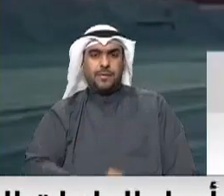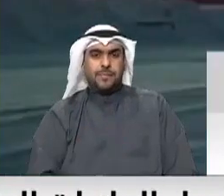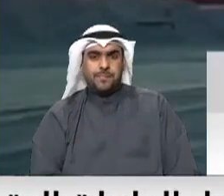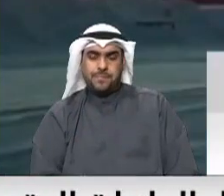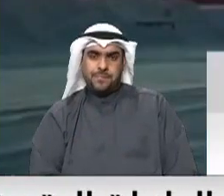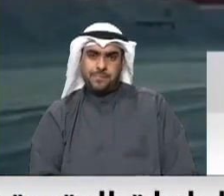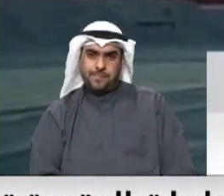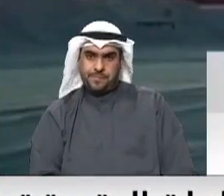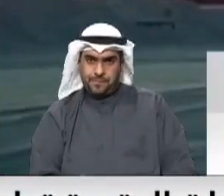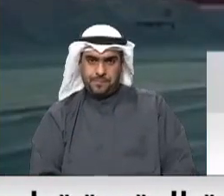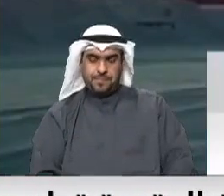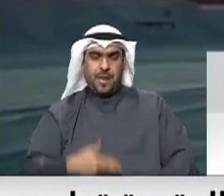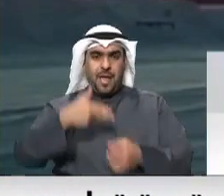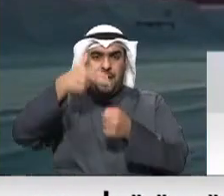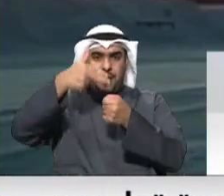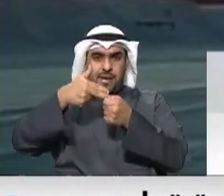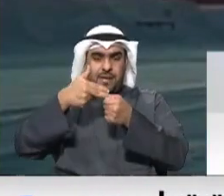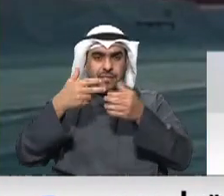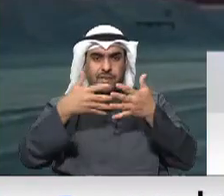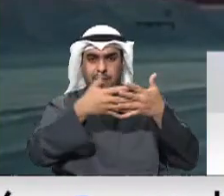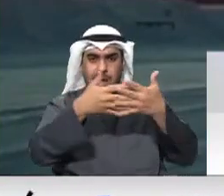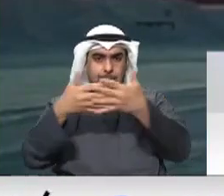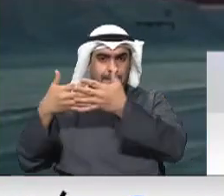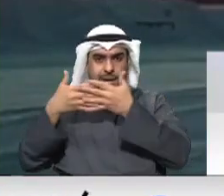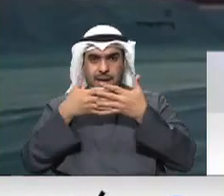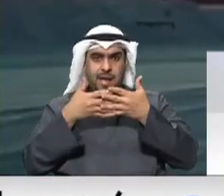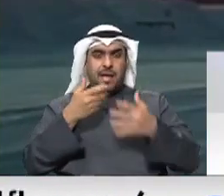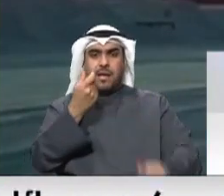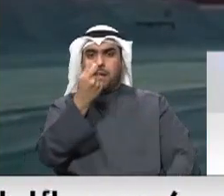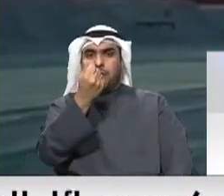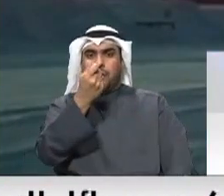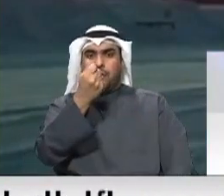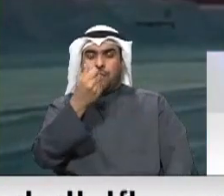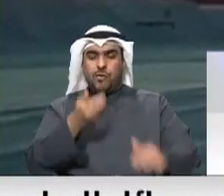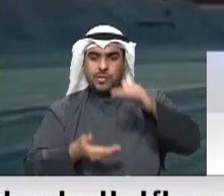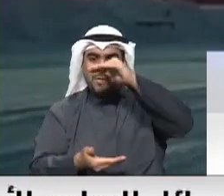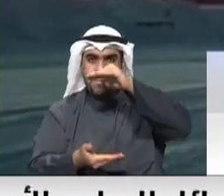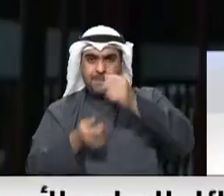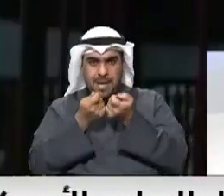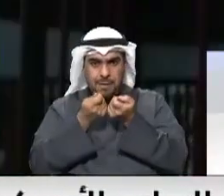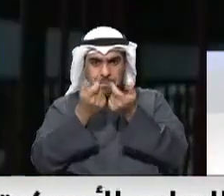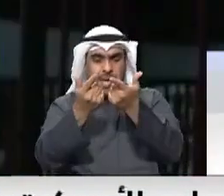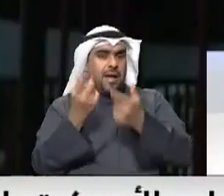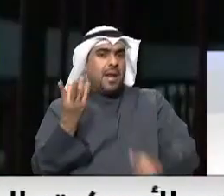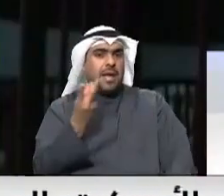79 دولار و94 سنتا، بينما تراجعت العقود الأجلة لخام غرب تكساس الوسيط نحو